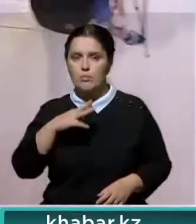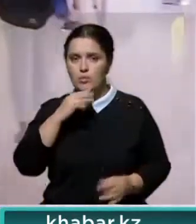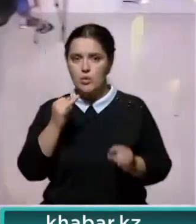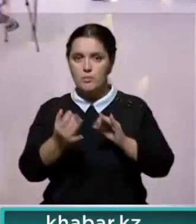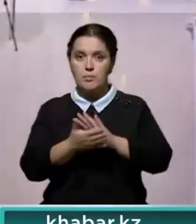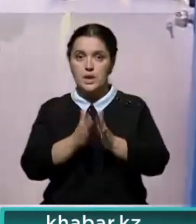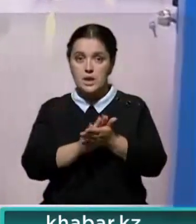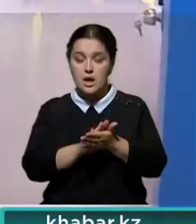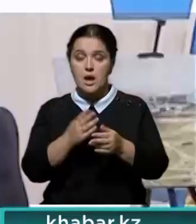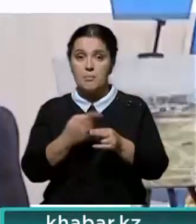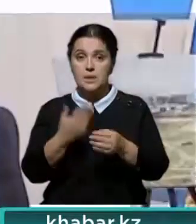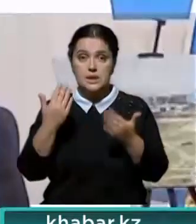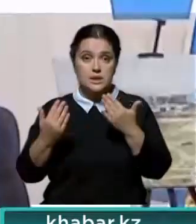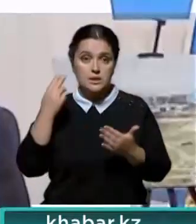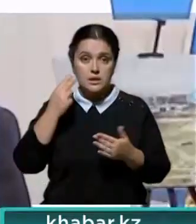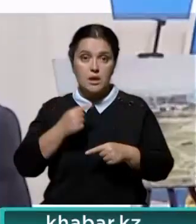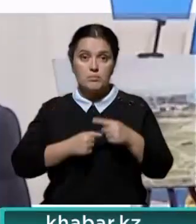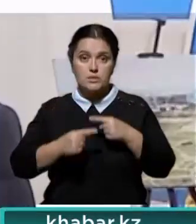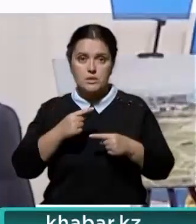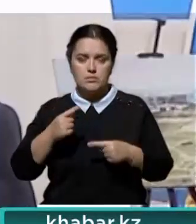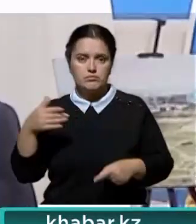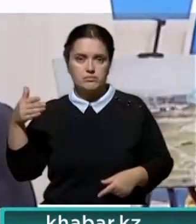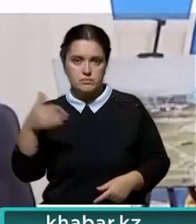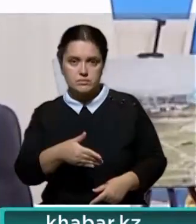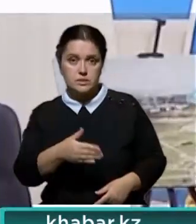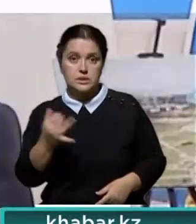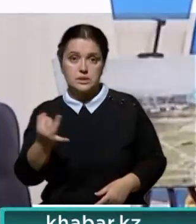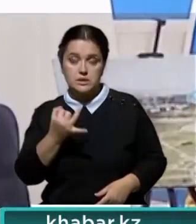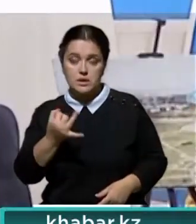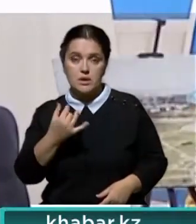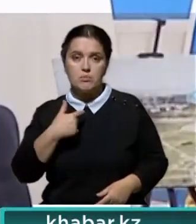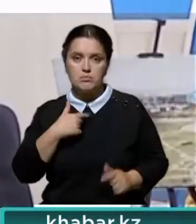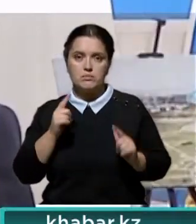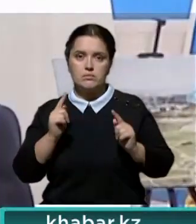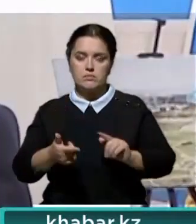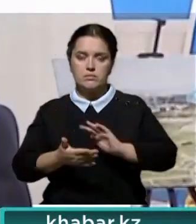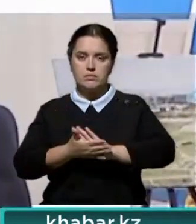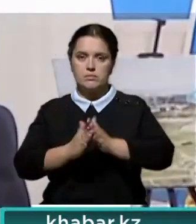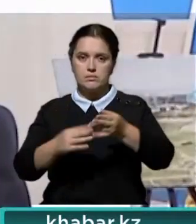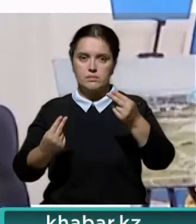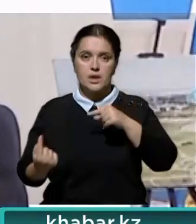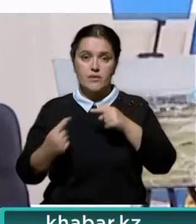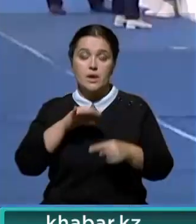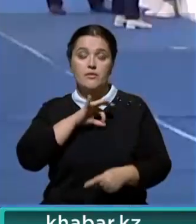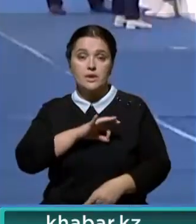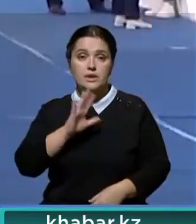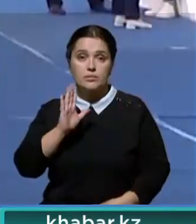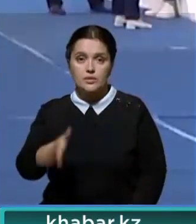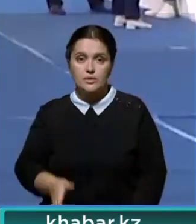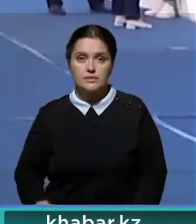переговоров. Если китайские бизнесмены проявят серьезный интерес к нашей продукции, мы сможем заключить взаимовыгодные соглашения.